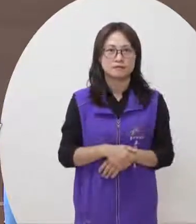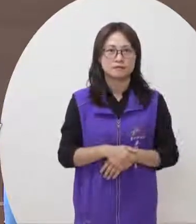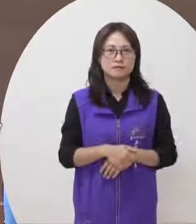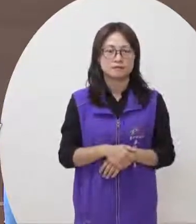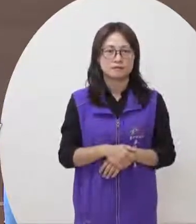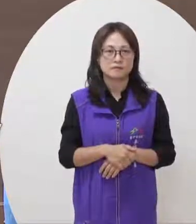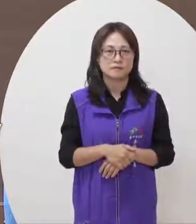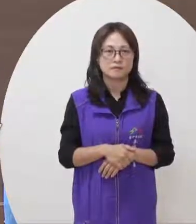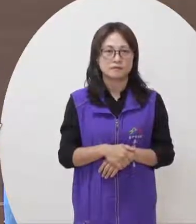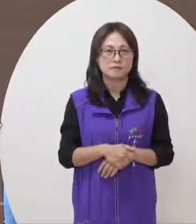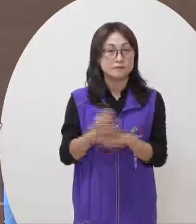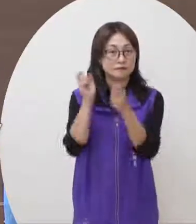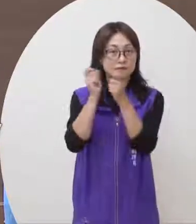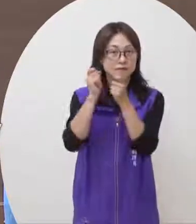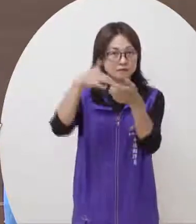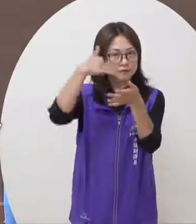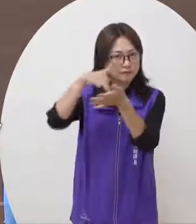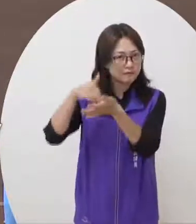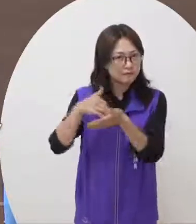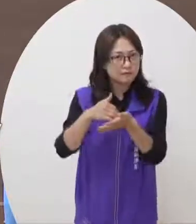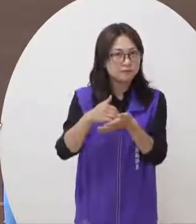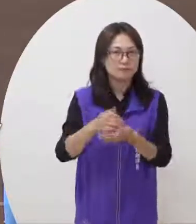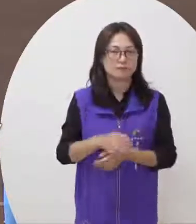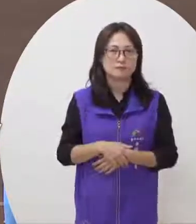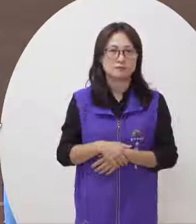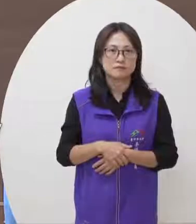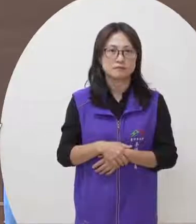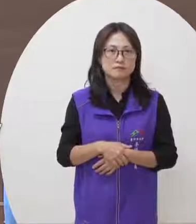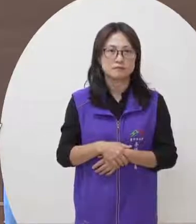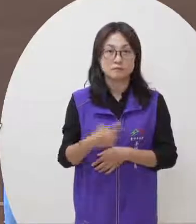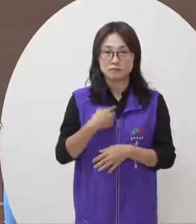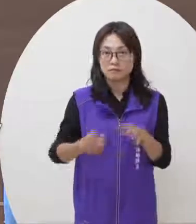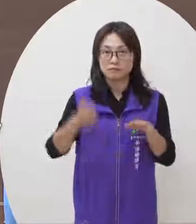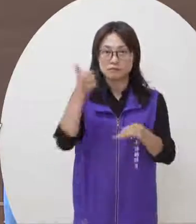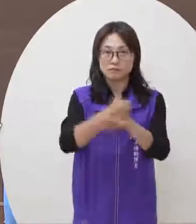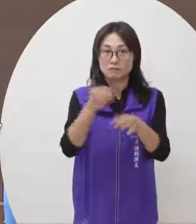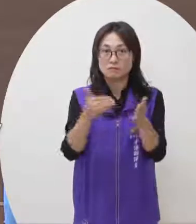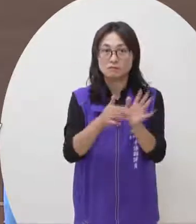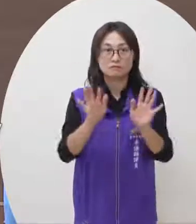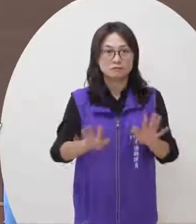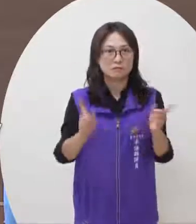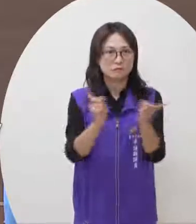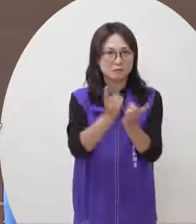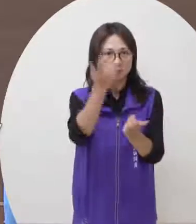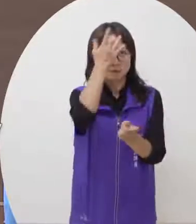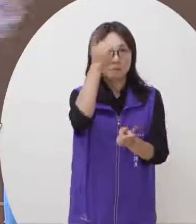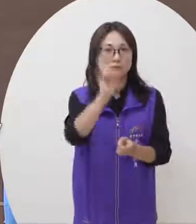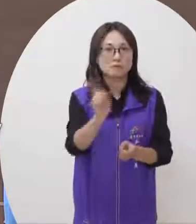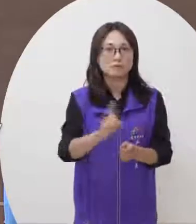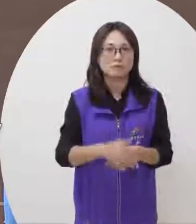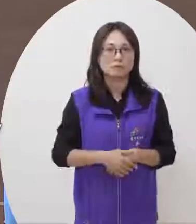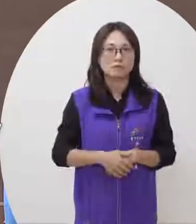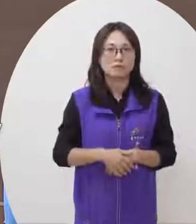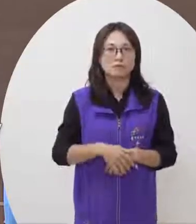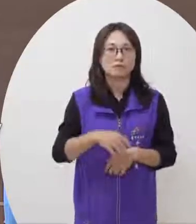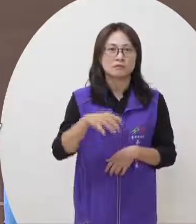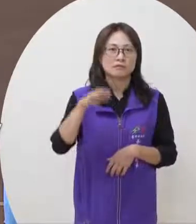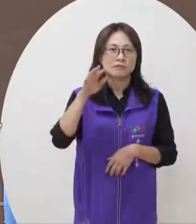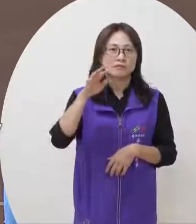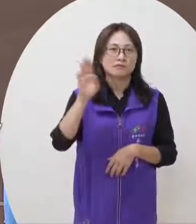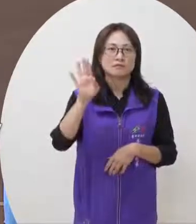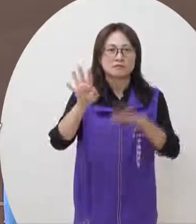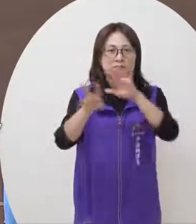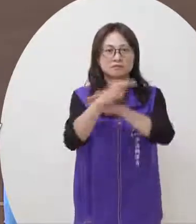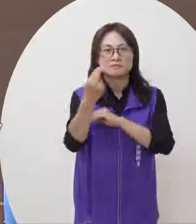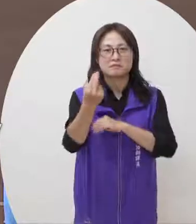息，我们最近结算，因为我们知道我上任以来碰到最大的问题就是空屋，尤其从海岸，从